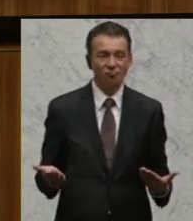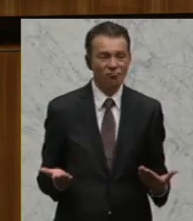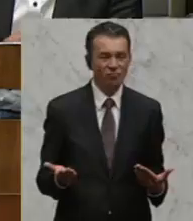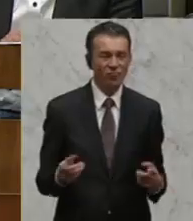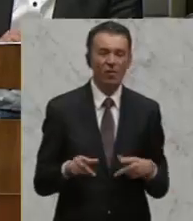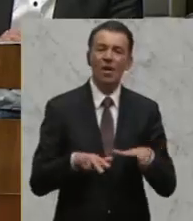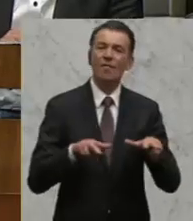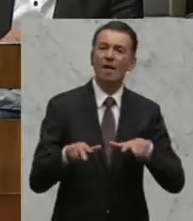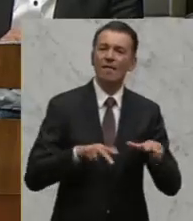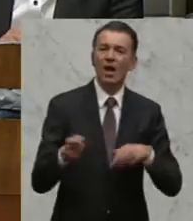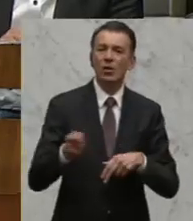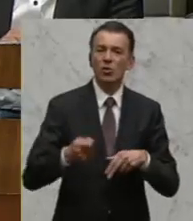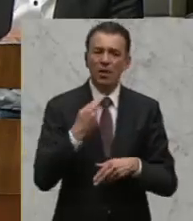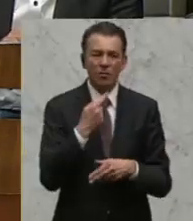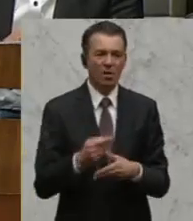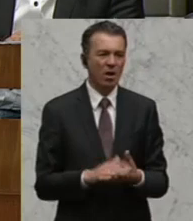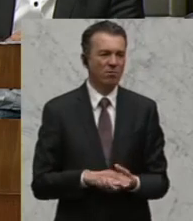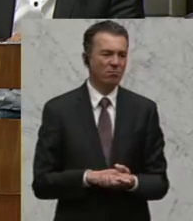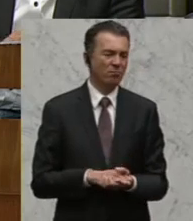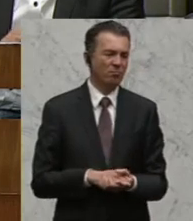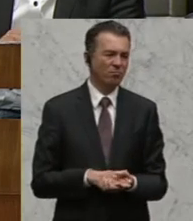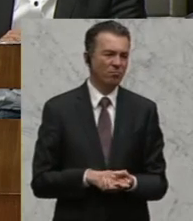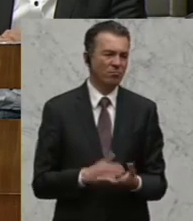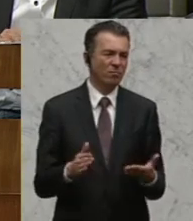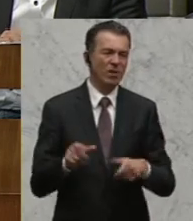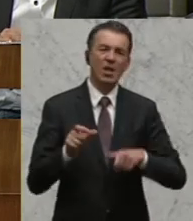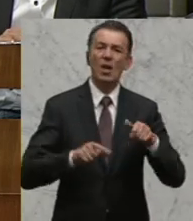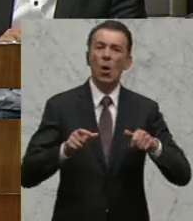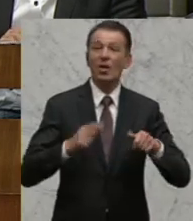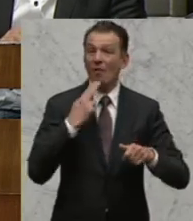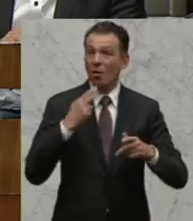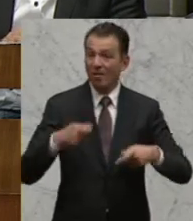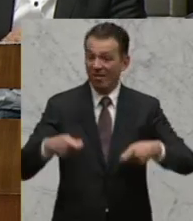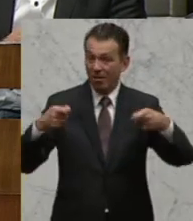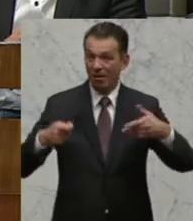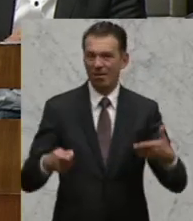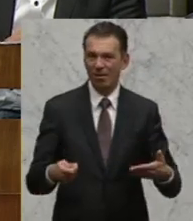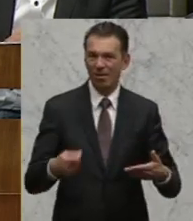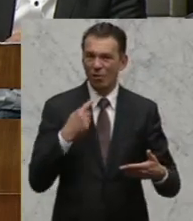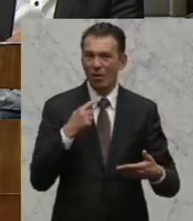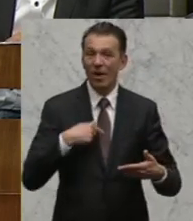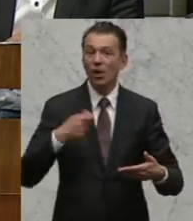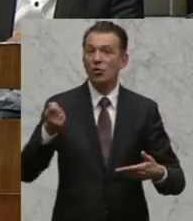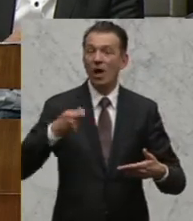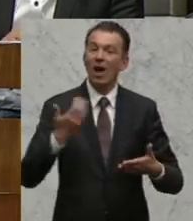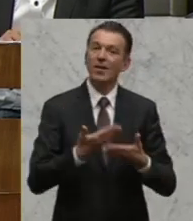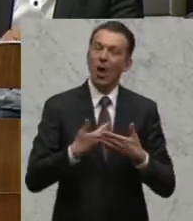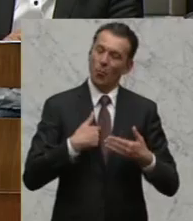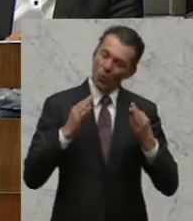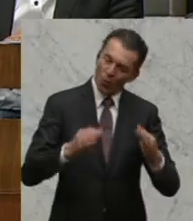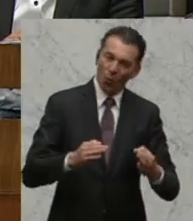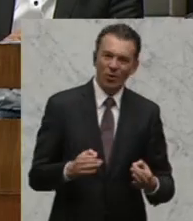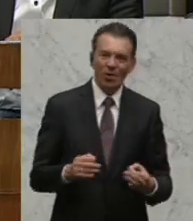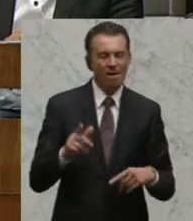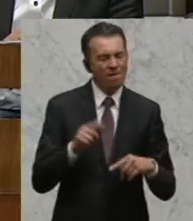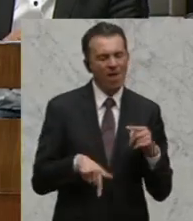wir Verwaltungsstrafen aussprechen bei Dingen, um die Leute zu erziehen. Dieses Ich strafe, also bin ich gut, ist